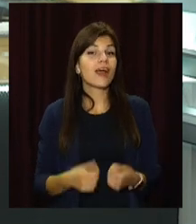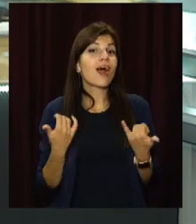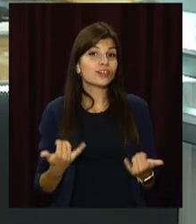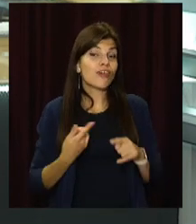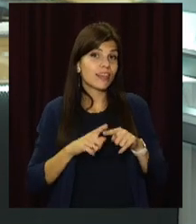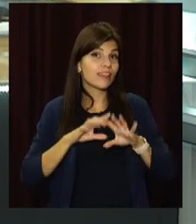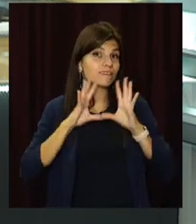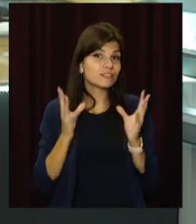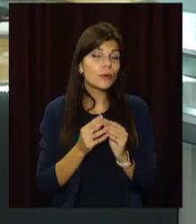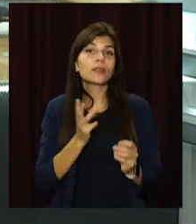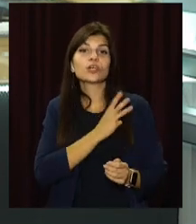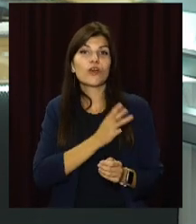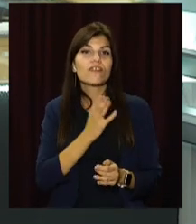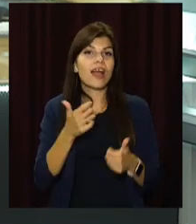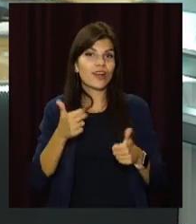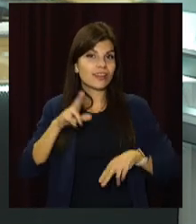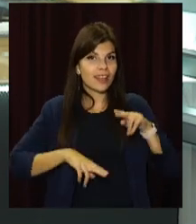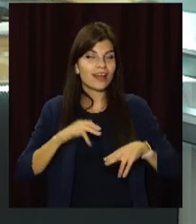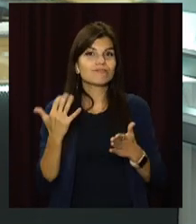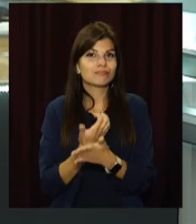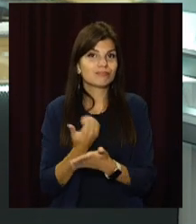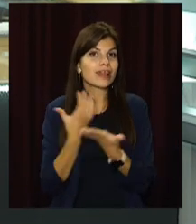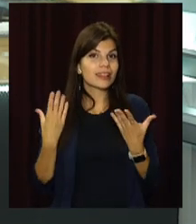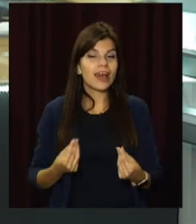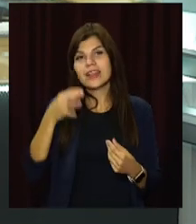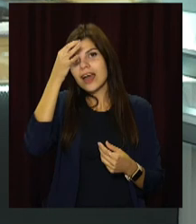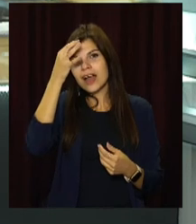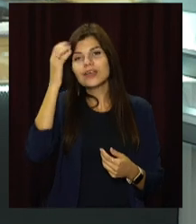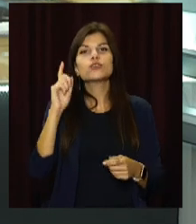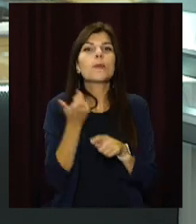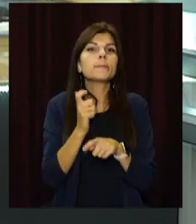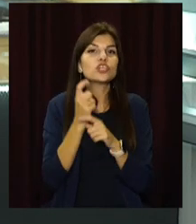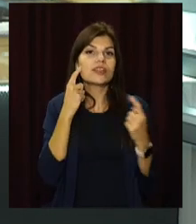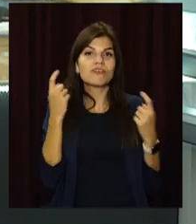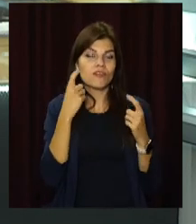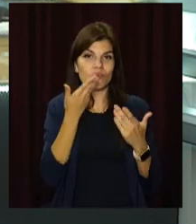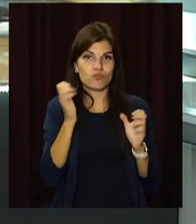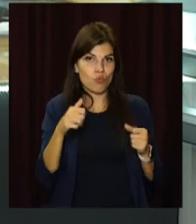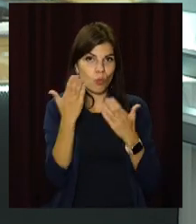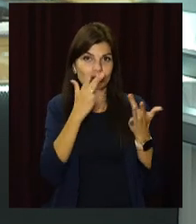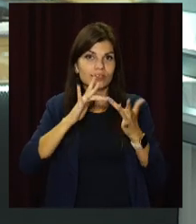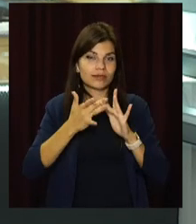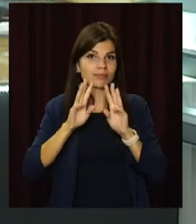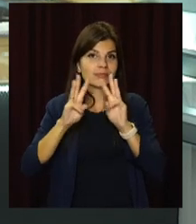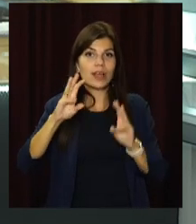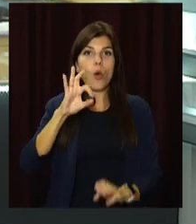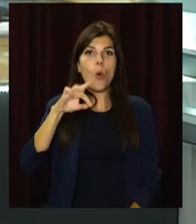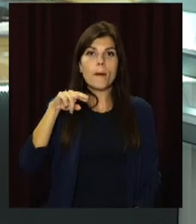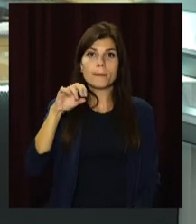мене все. Бажаю вам гарного настрою та продуктивного дня. Нагадую, що більше інформації можна прочитати на нашому